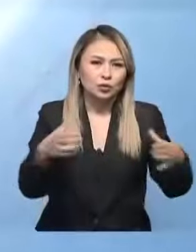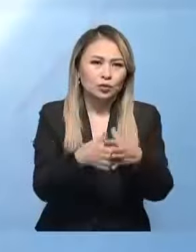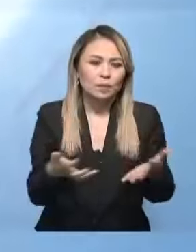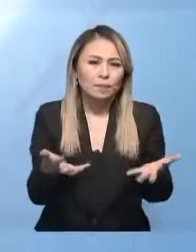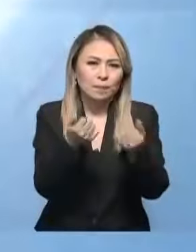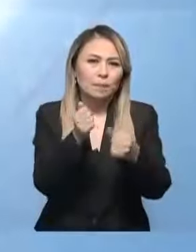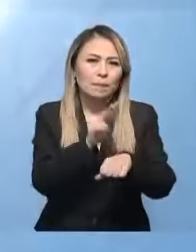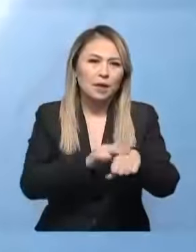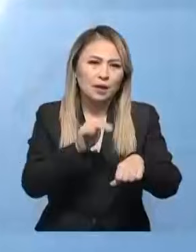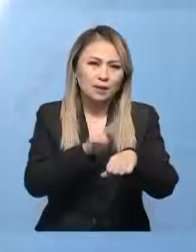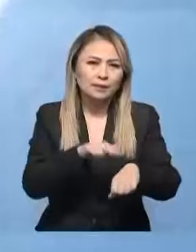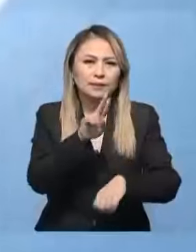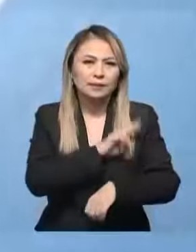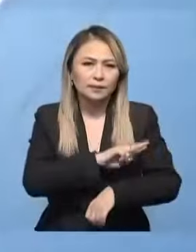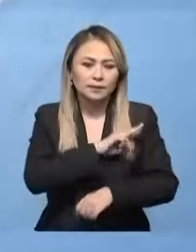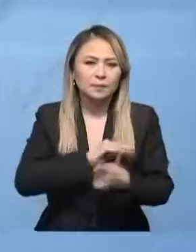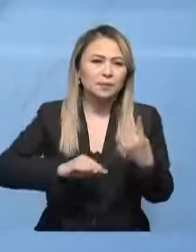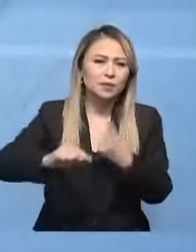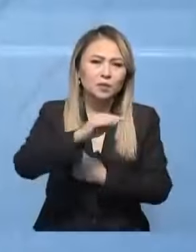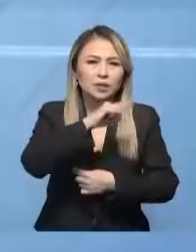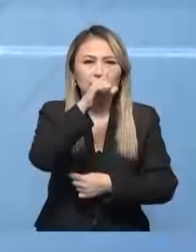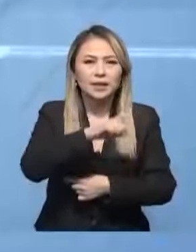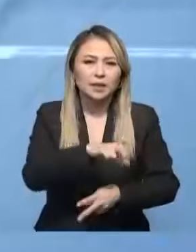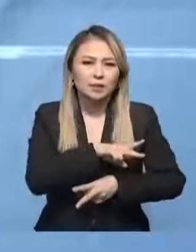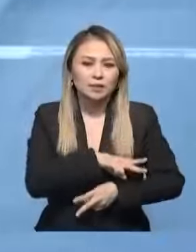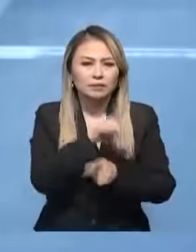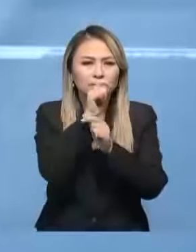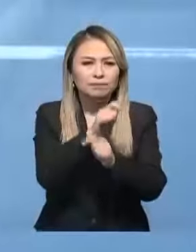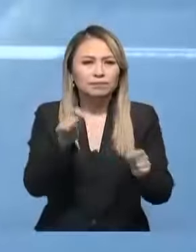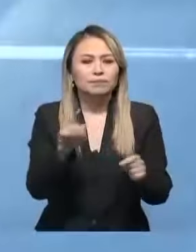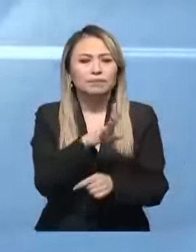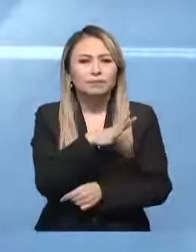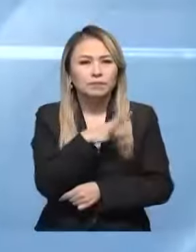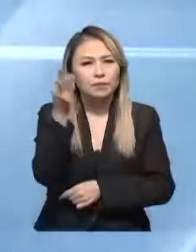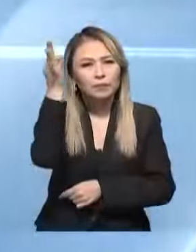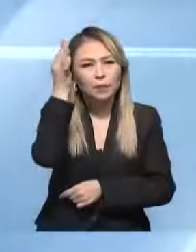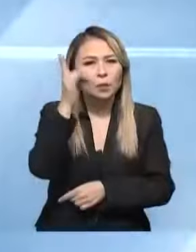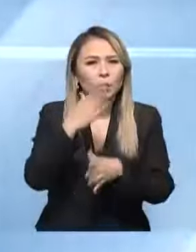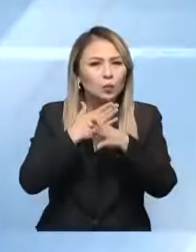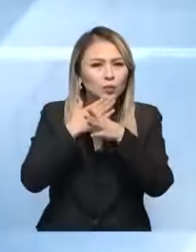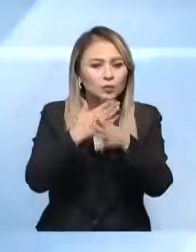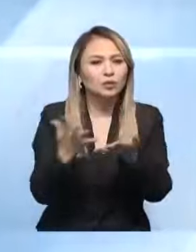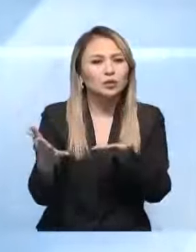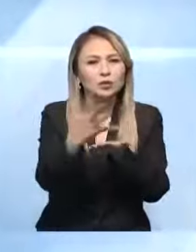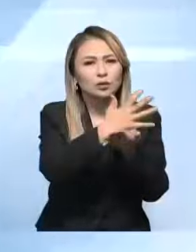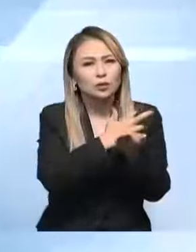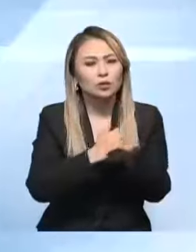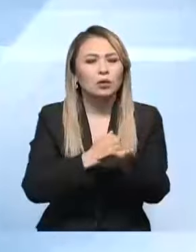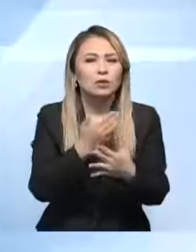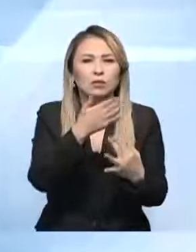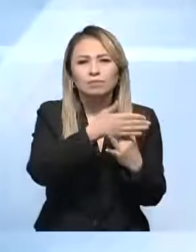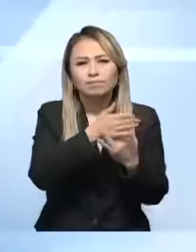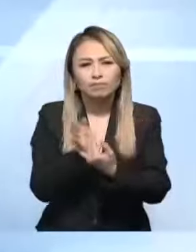құтқарушылар мен полиция қызметкерлерін, еріктілер мен бизнес өкілдерінің еңбегін ерекше атап өтті. Гуманитарлық көмекті жинап